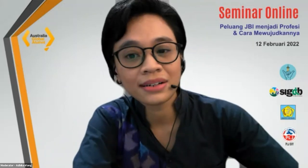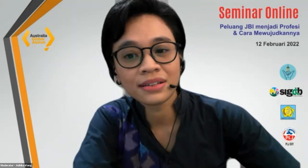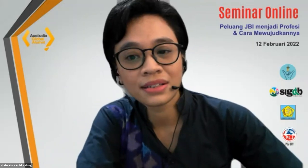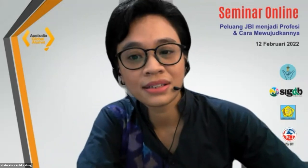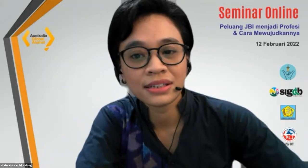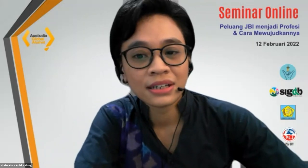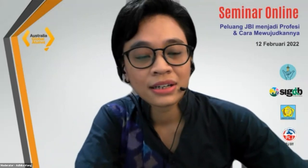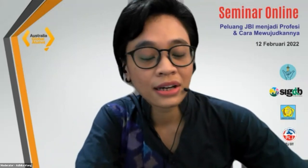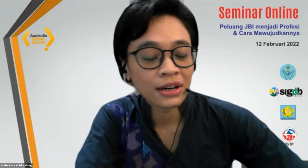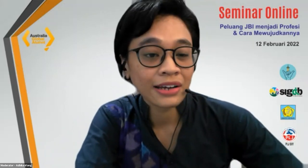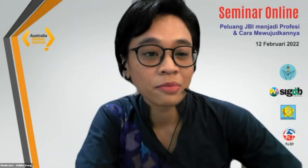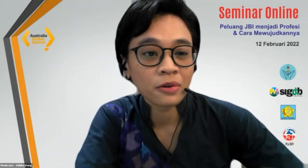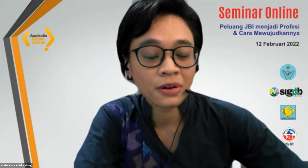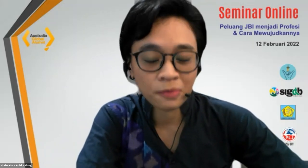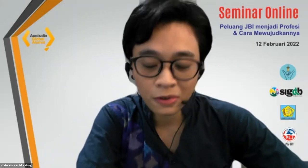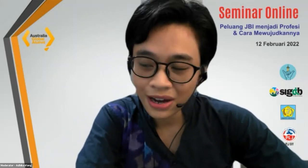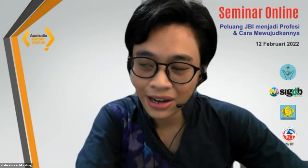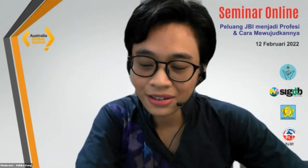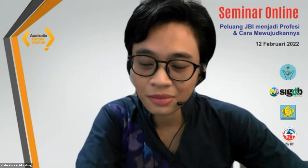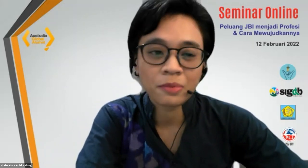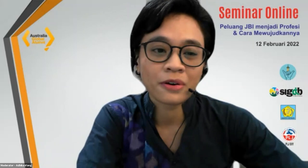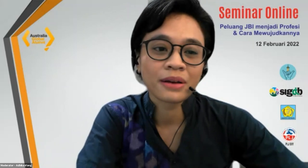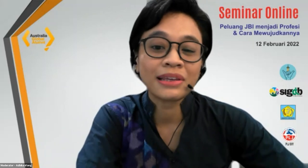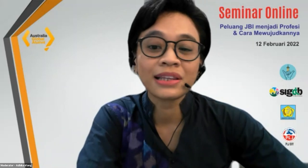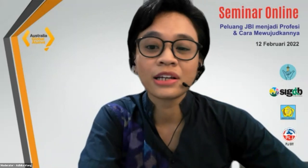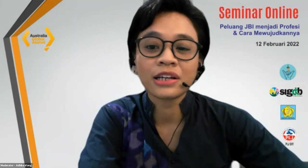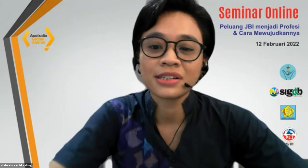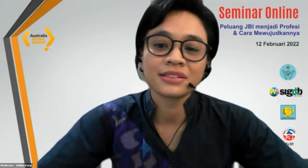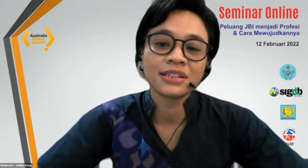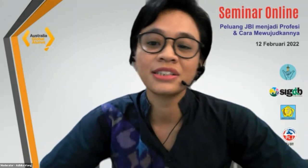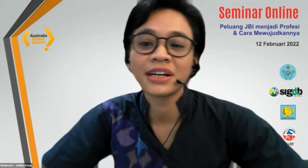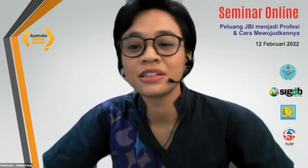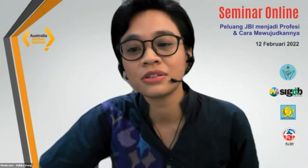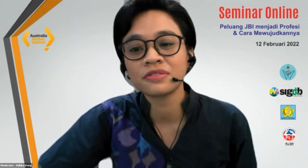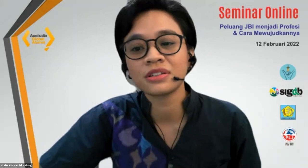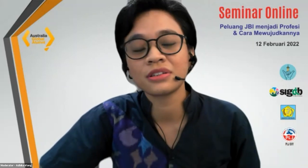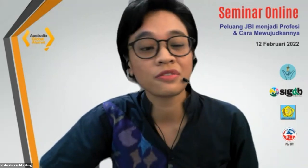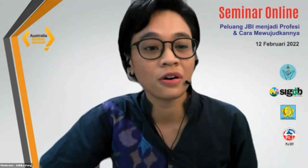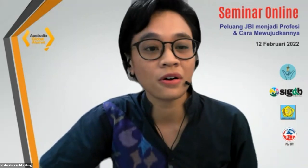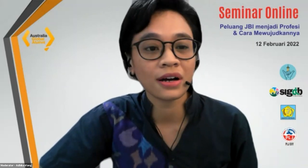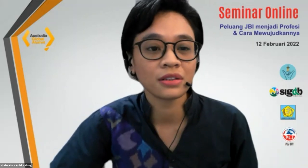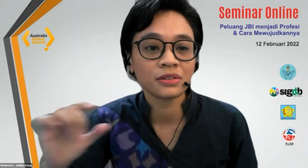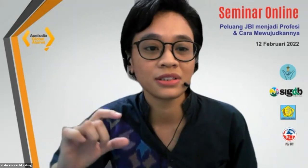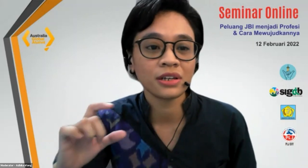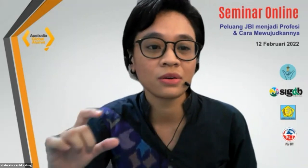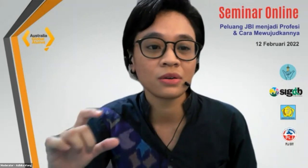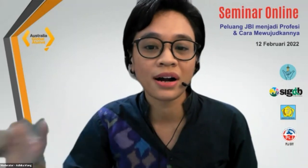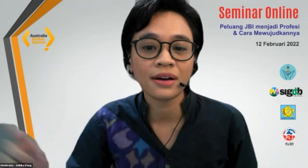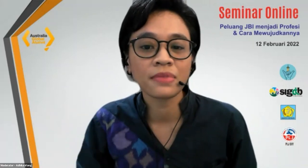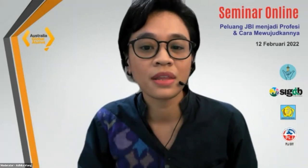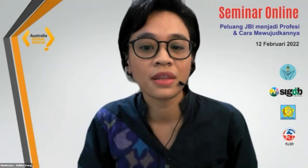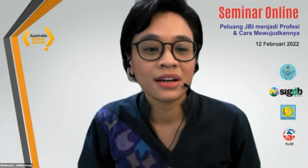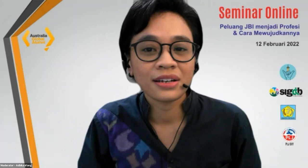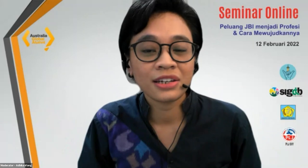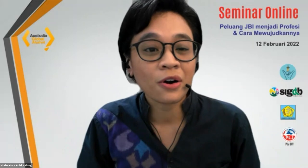Diploma di dahi proper hair Diploma programme in linguistics di Chinese University of Hong Kong atau CEO